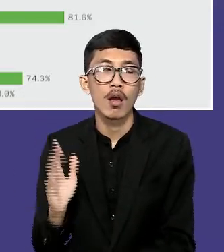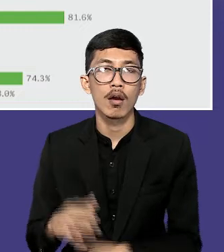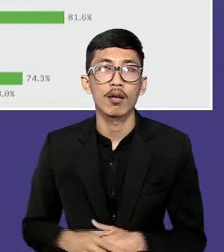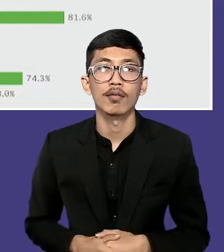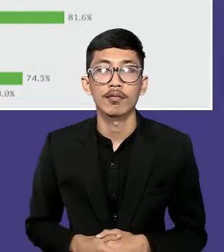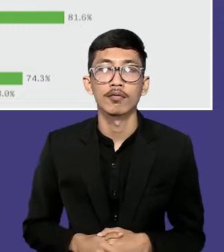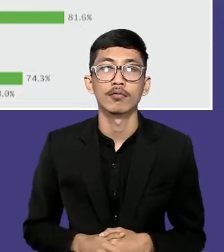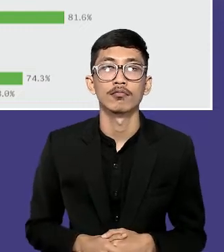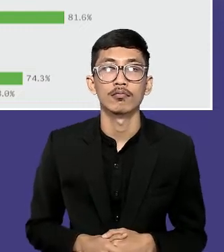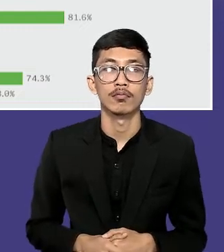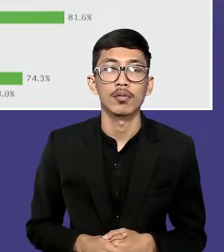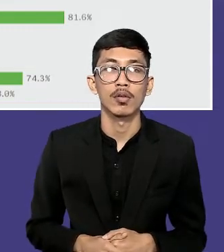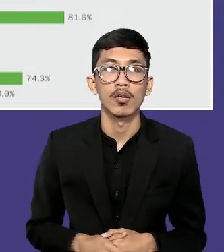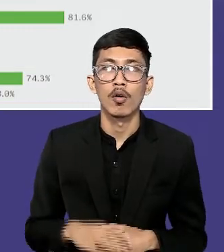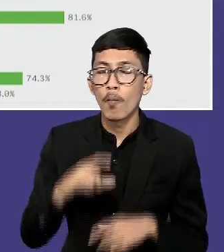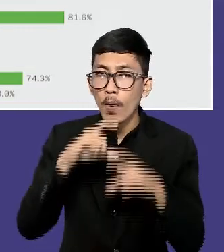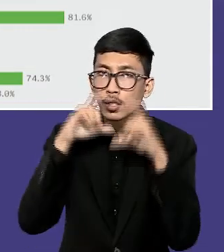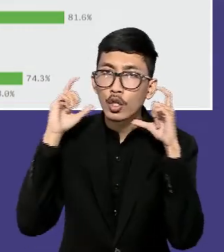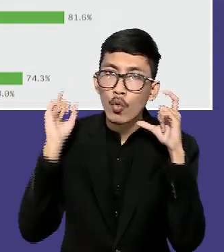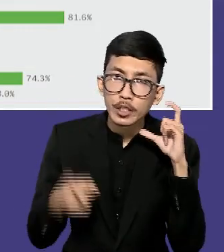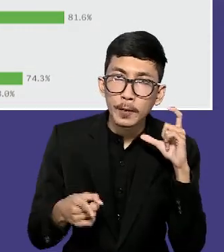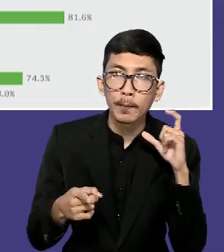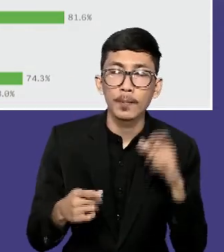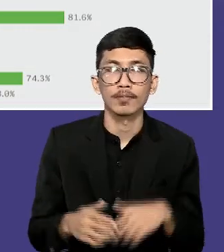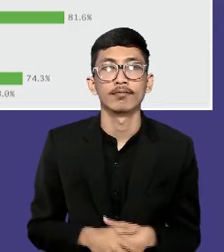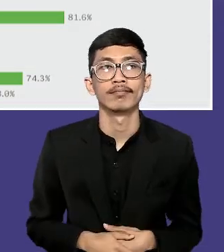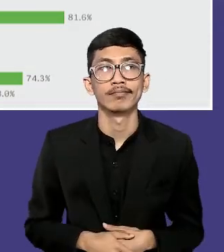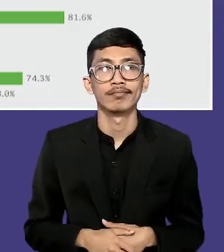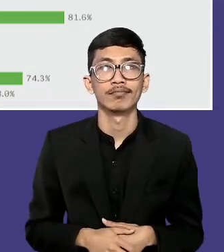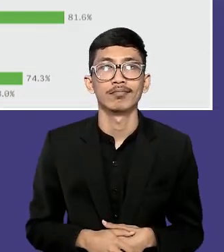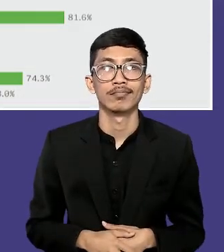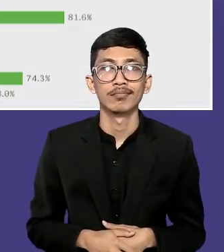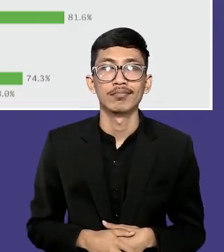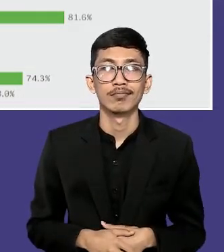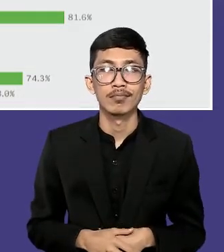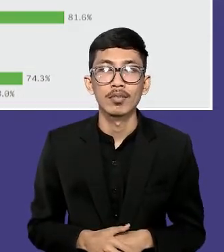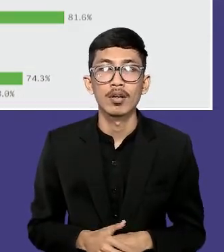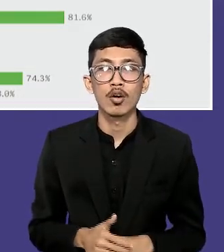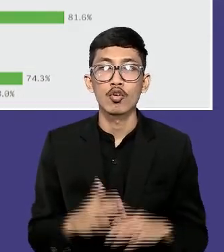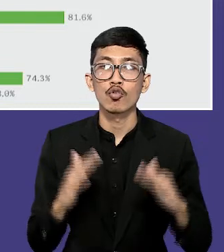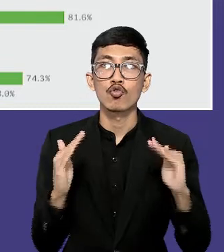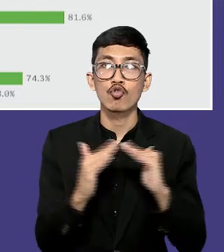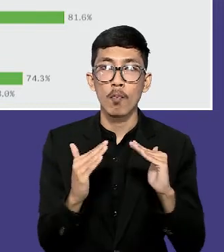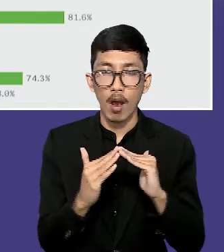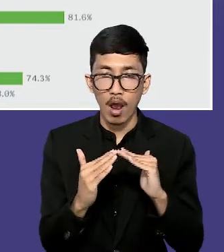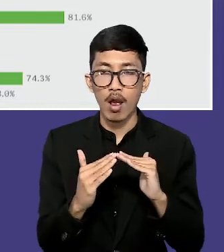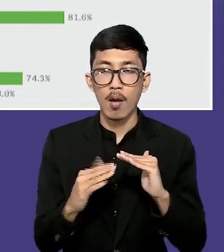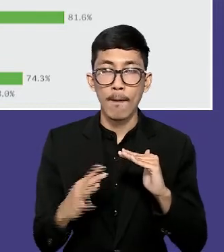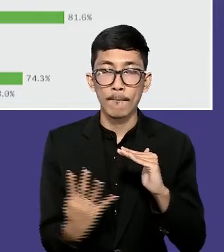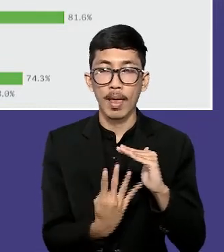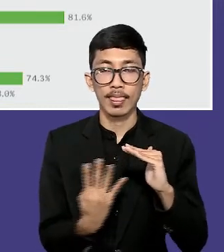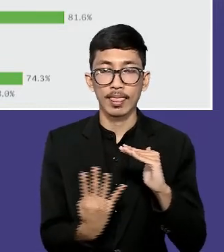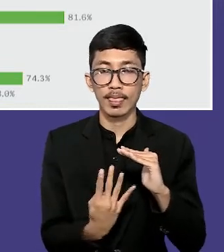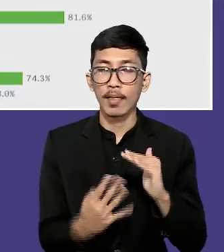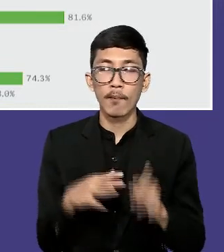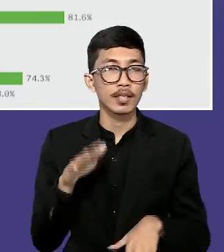wajib masker dan pembuatnya pembatasan jumlah kamu di kediaman itu maksimal empat orang jadi